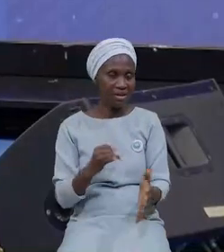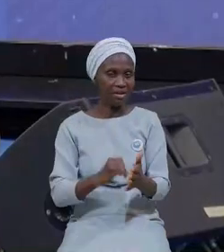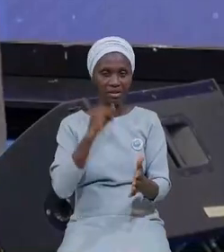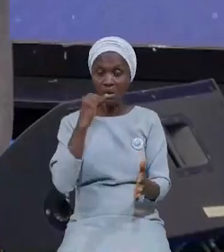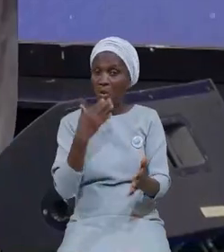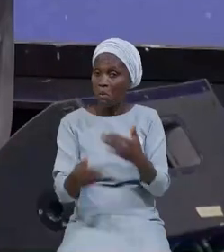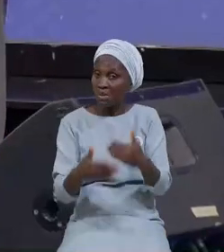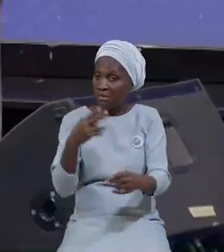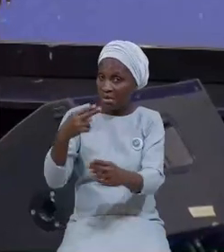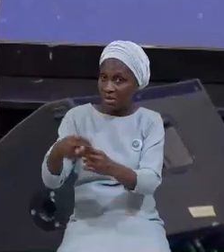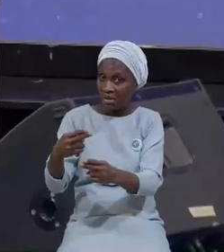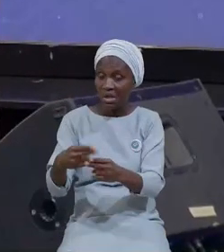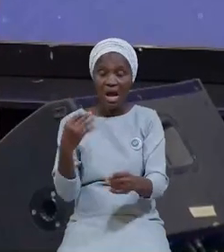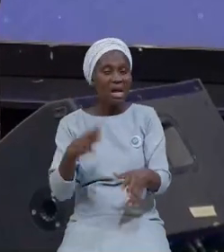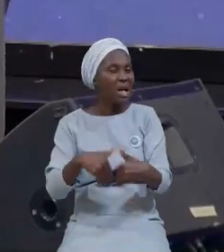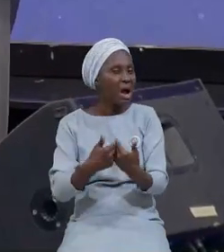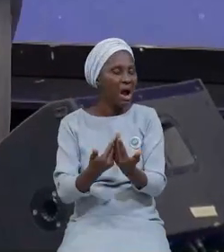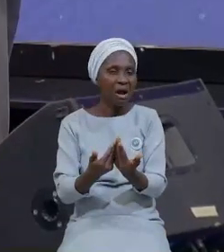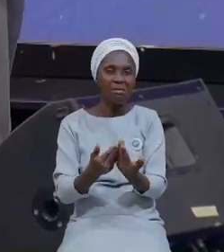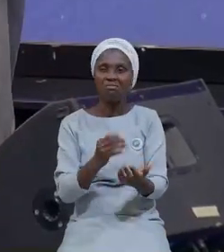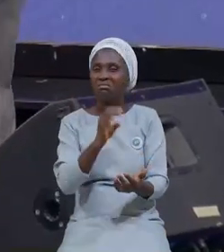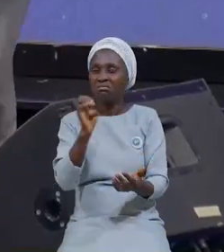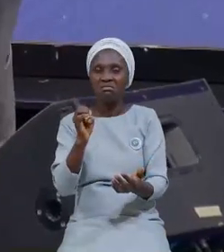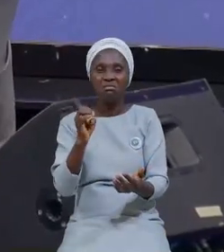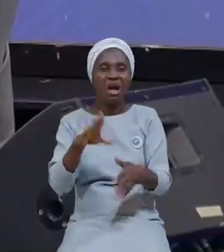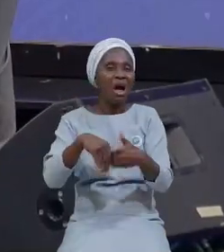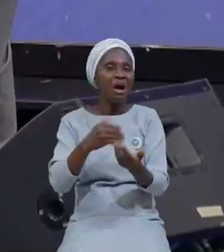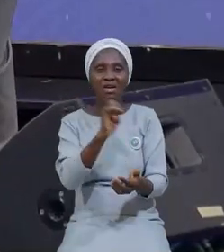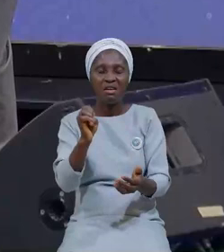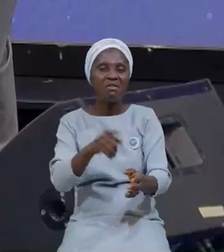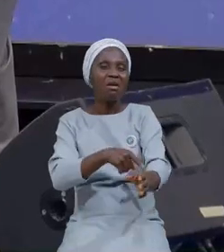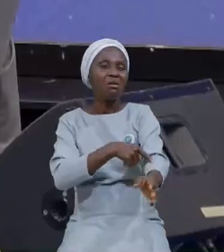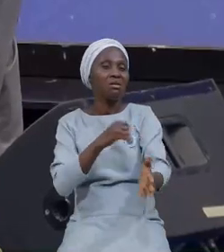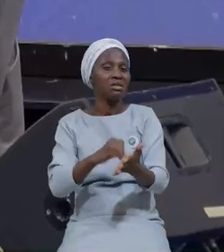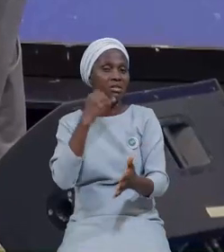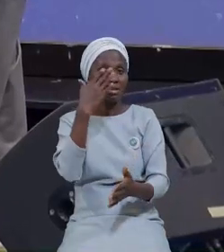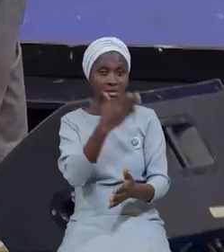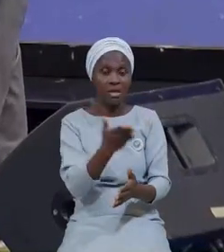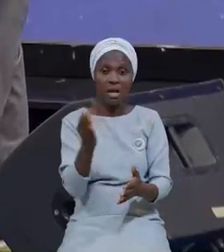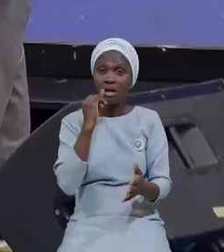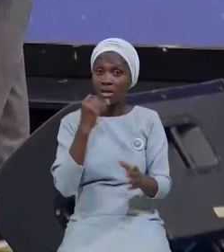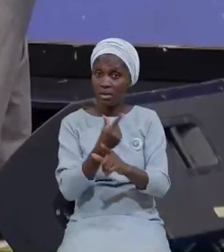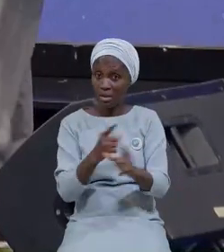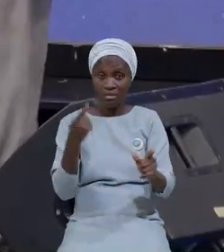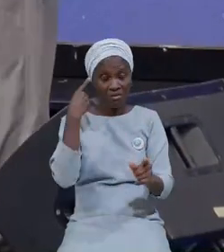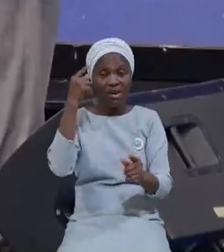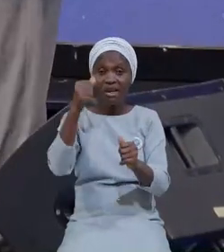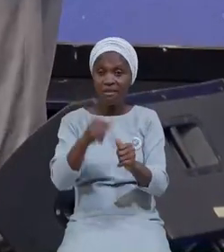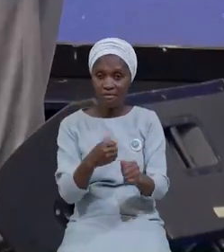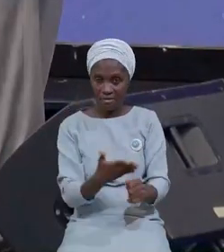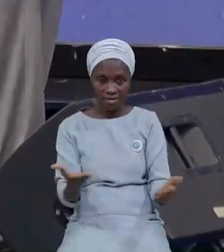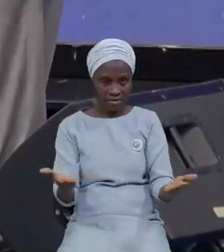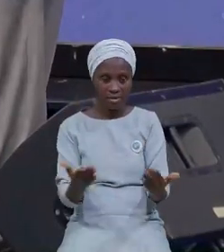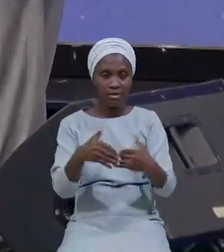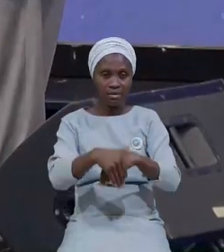la chose quelle que soit le nom et quelle que soit la durée de la chose il y a la Libération de tout